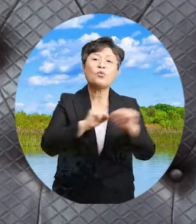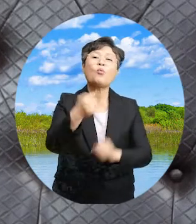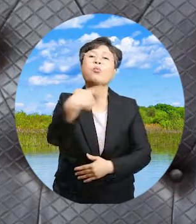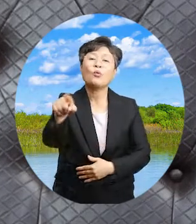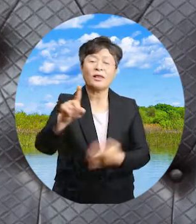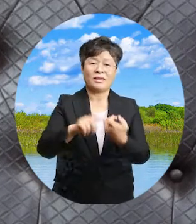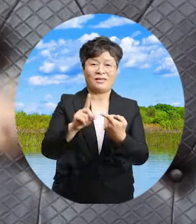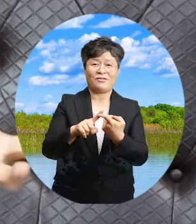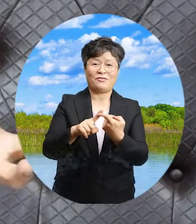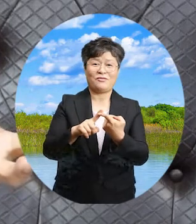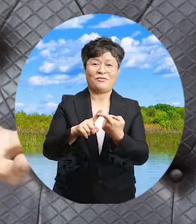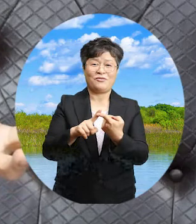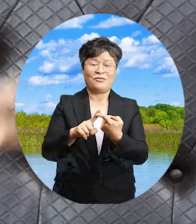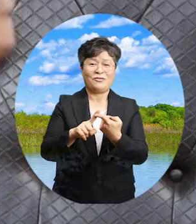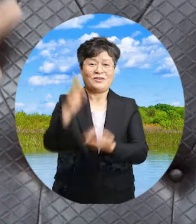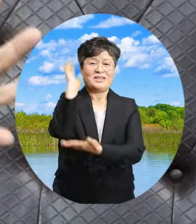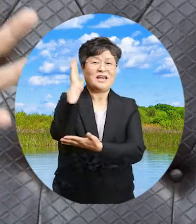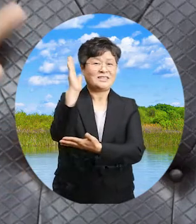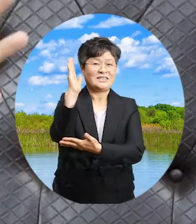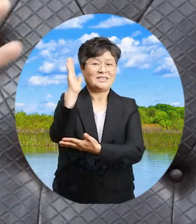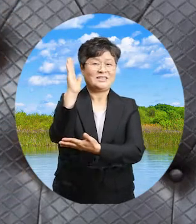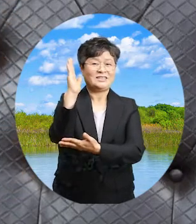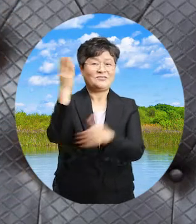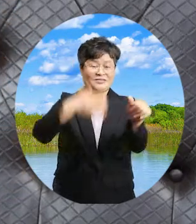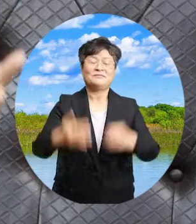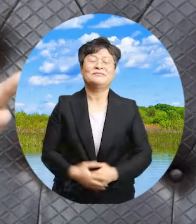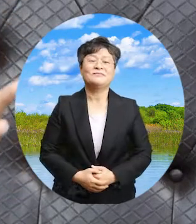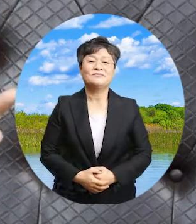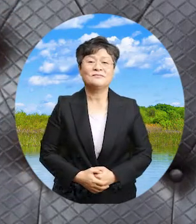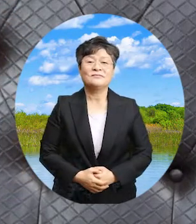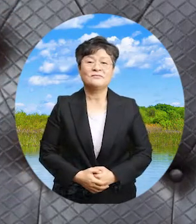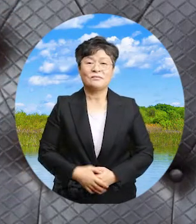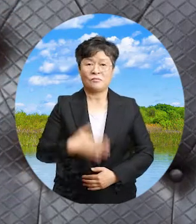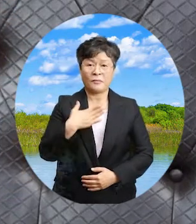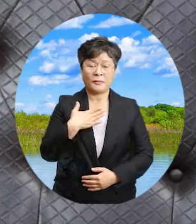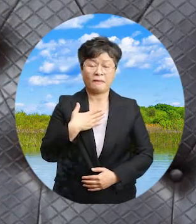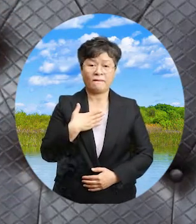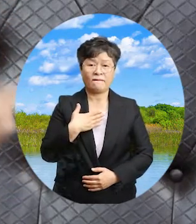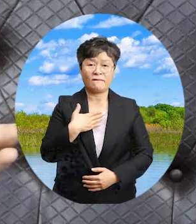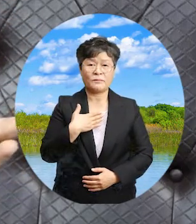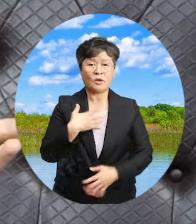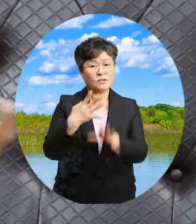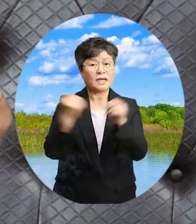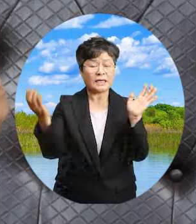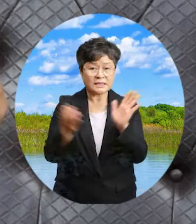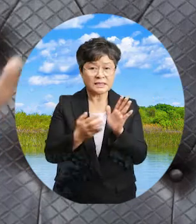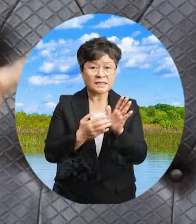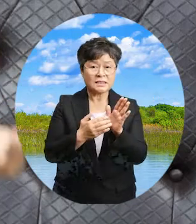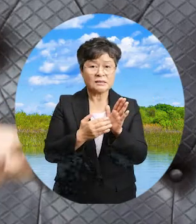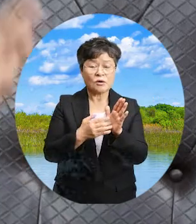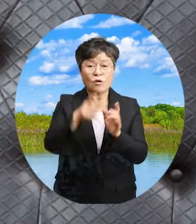이제 환경교육을 찾아가는 그 지역에 요구가 있으면 그 찾아가는 그런 어떤 그 거점형